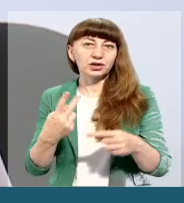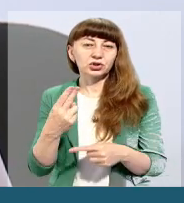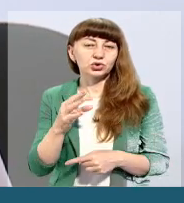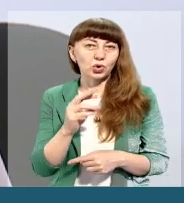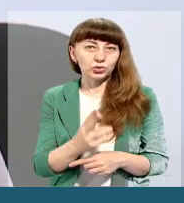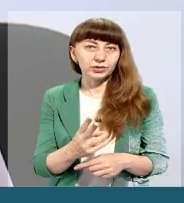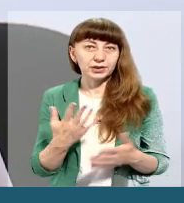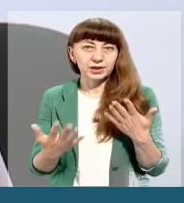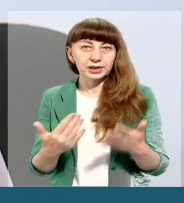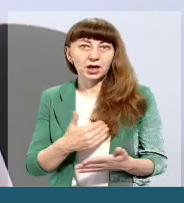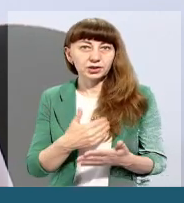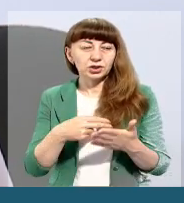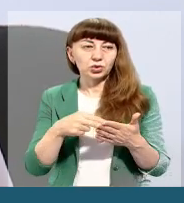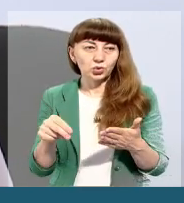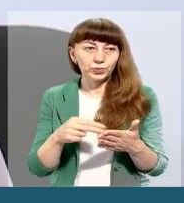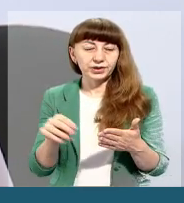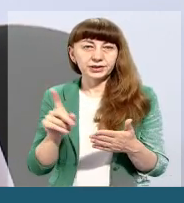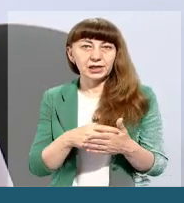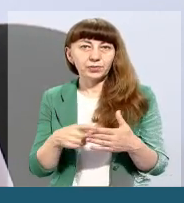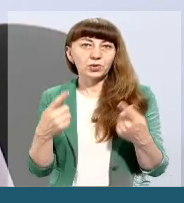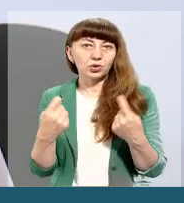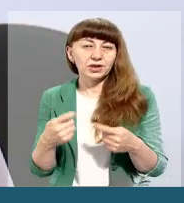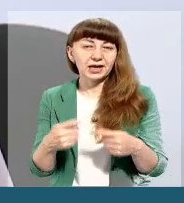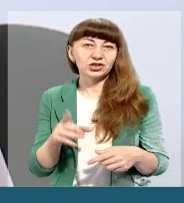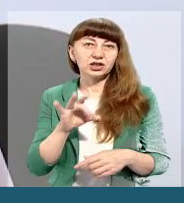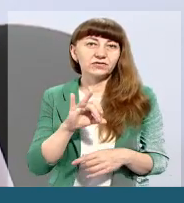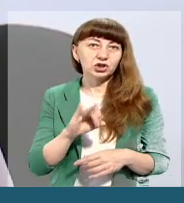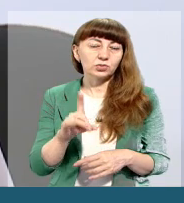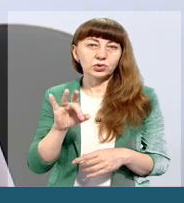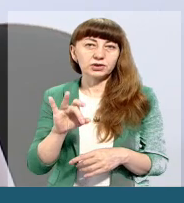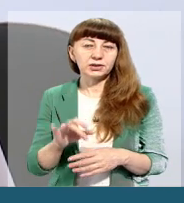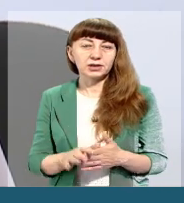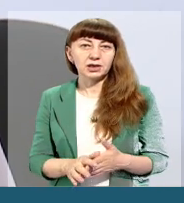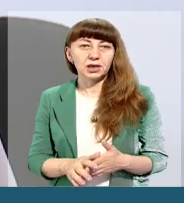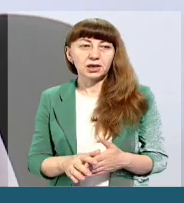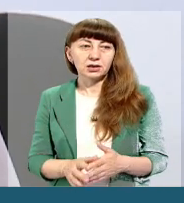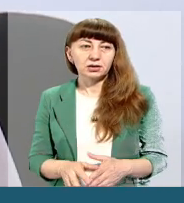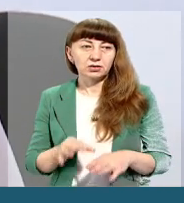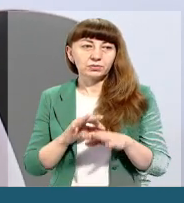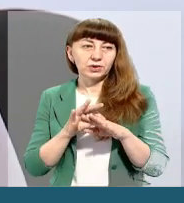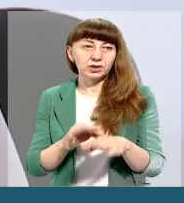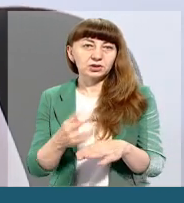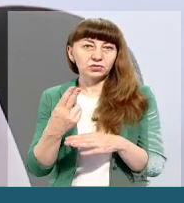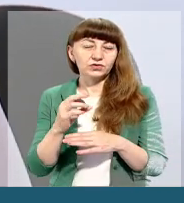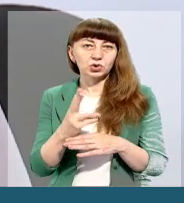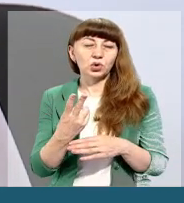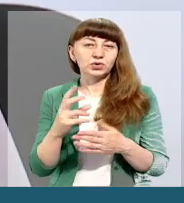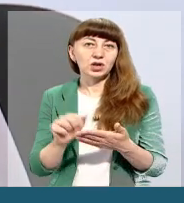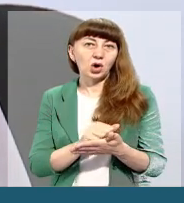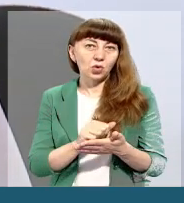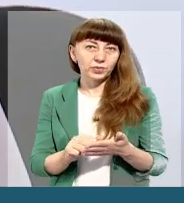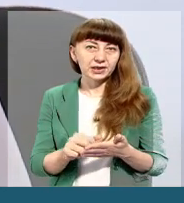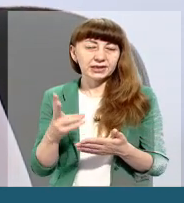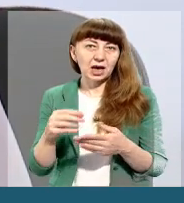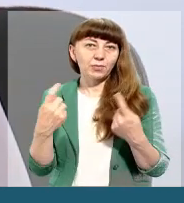сіз жылжымайтын немесе жылжымалы мүлік алып сатқыңыз келсе, орталыққа саудаланатын дүкеннің төл құжаттарына келесіз. Қызмет құны жұмыстың ауырлығына